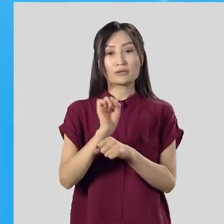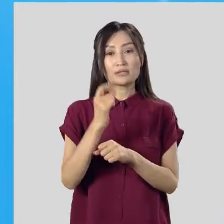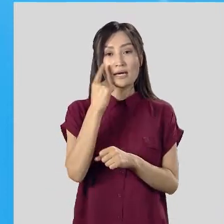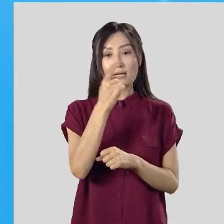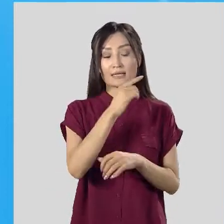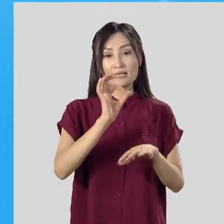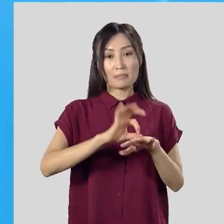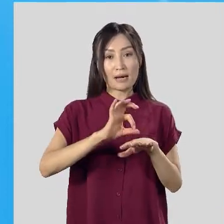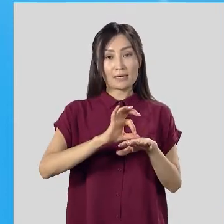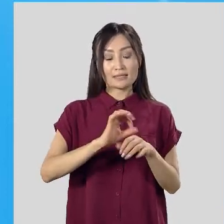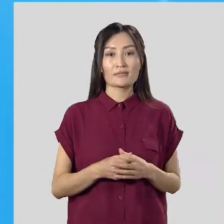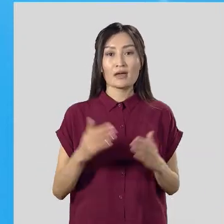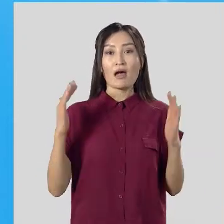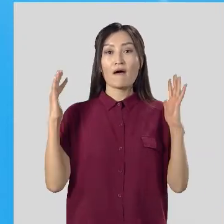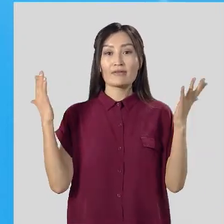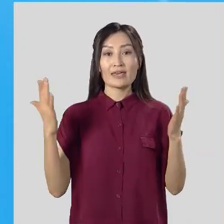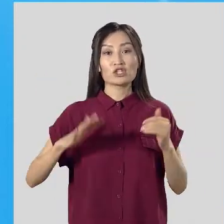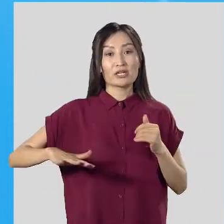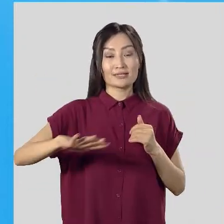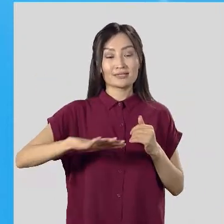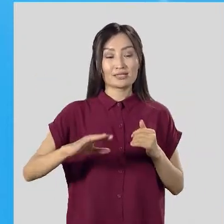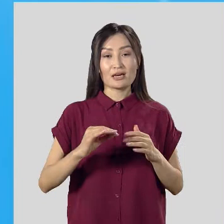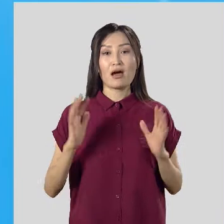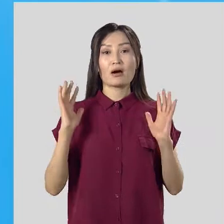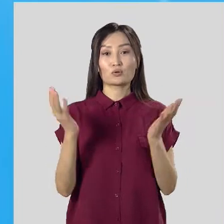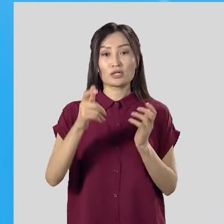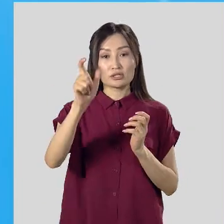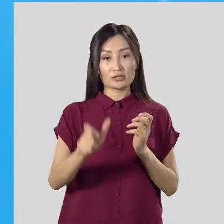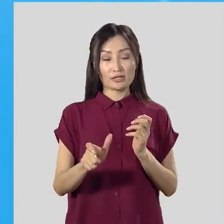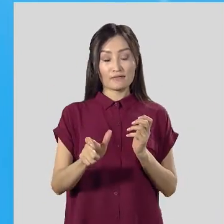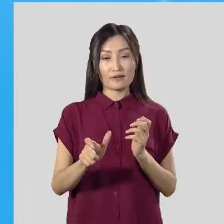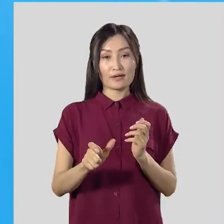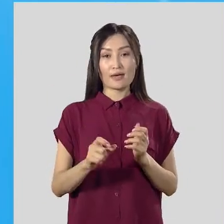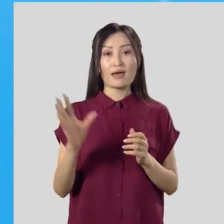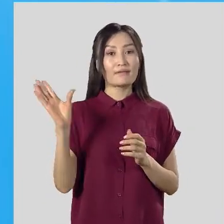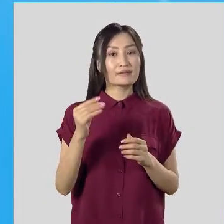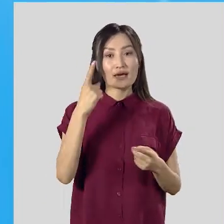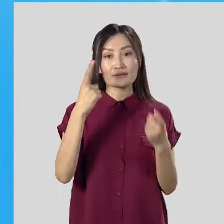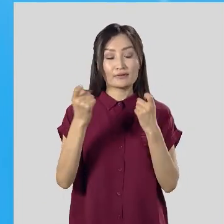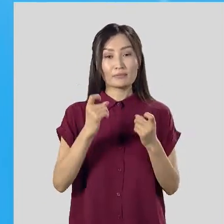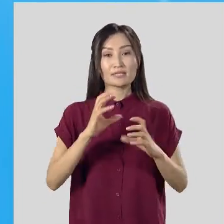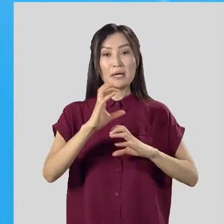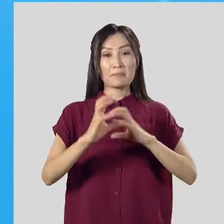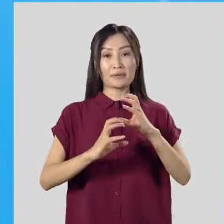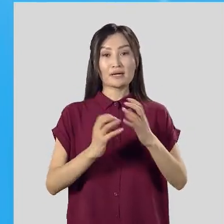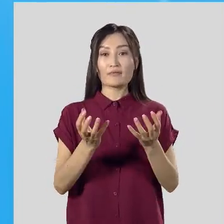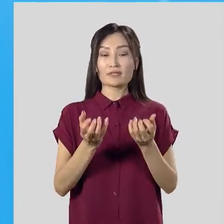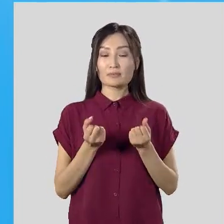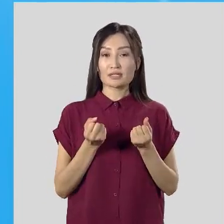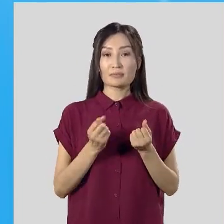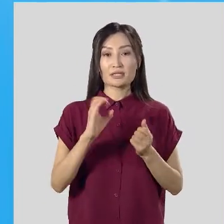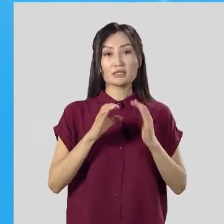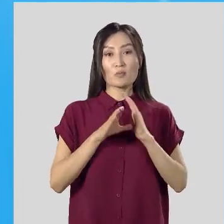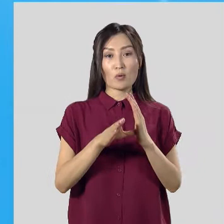глазных болезней. Внешняя среда, окружающая человека, вся информация мира воспринимается